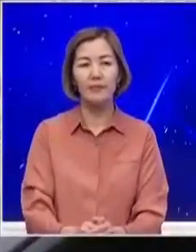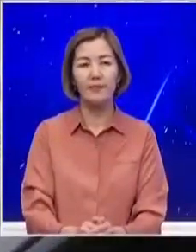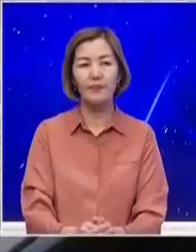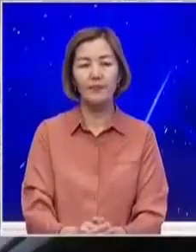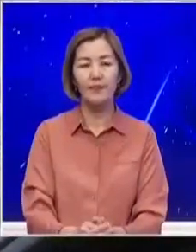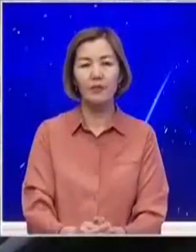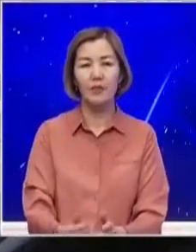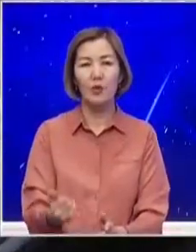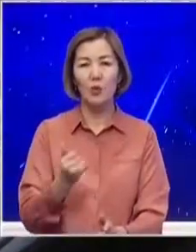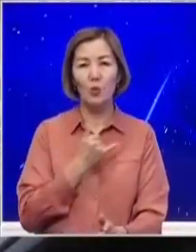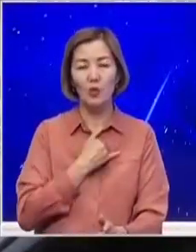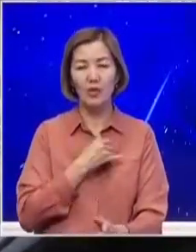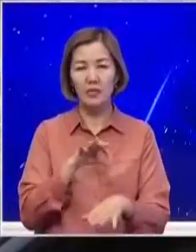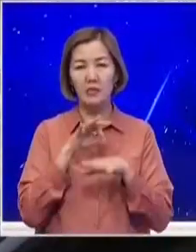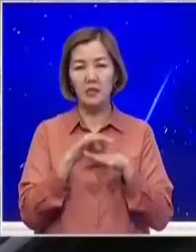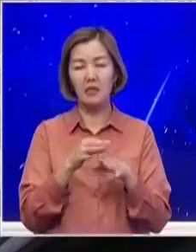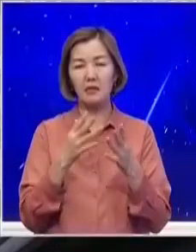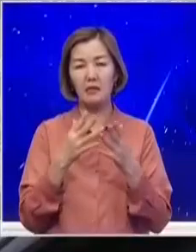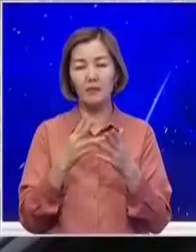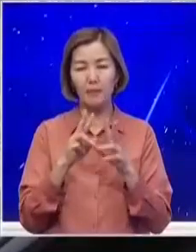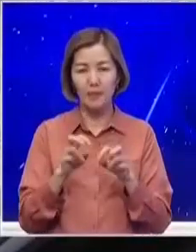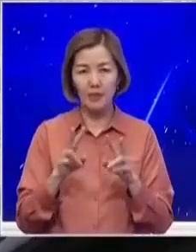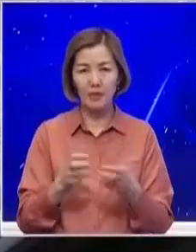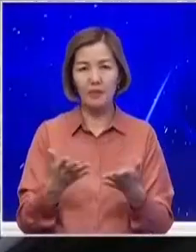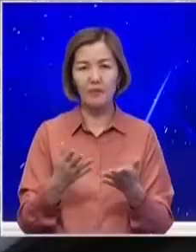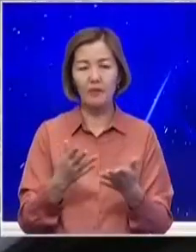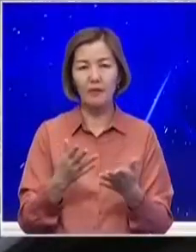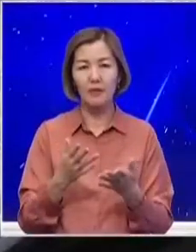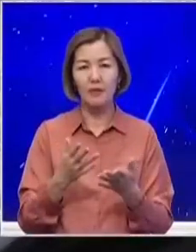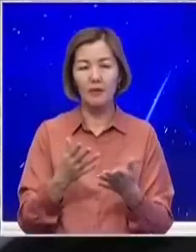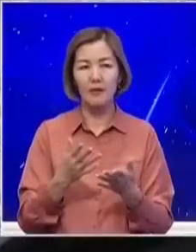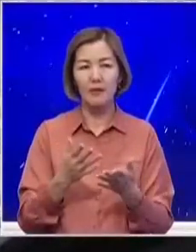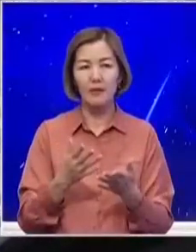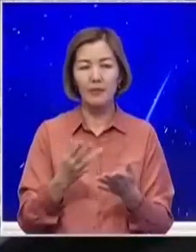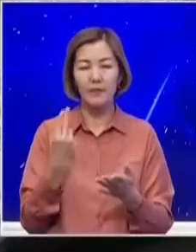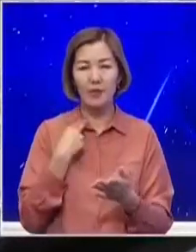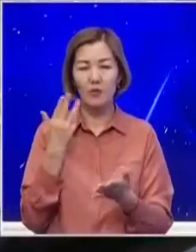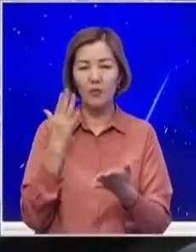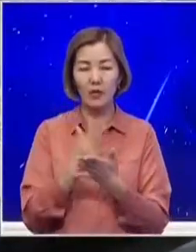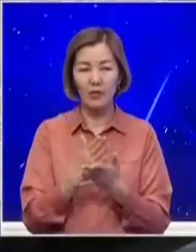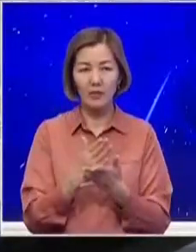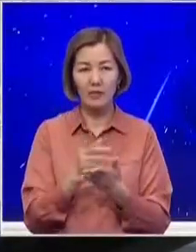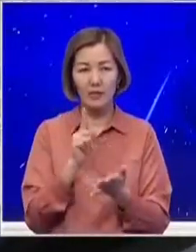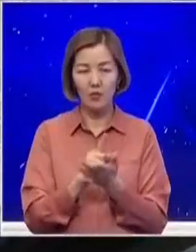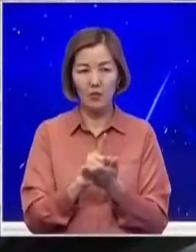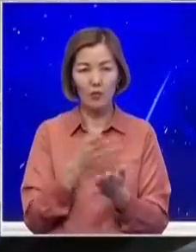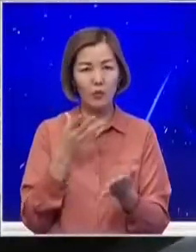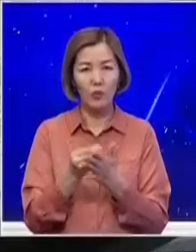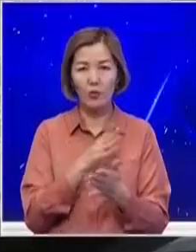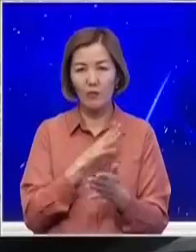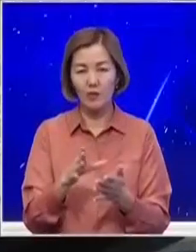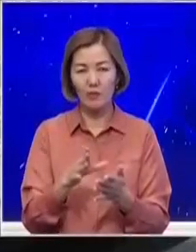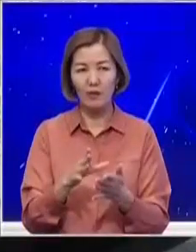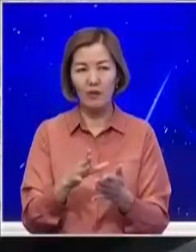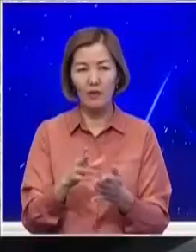У нас рейдовые мероприятия идет, Порал называется. У вас должник есть налог? Нет. Да. Все оплачено. У